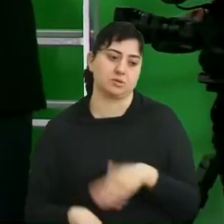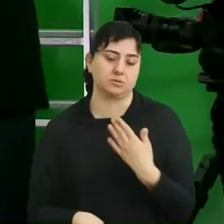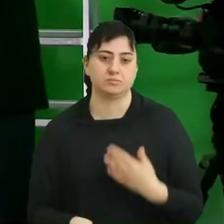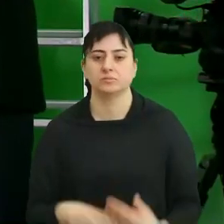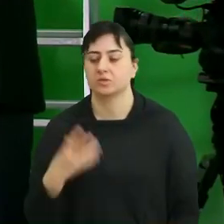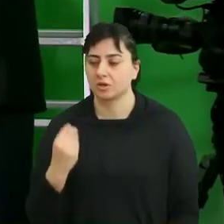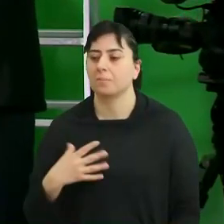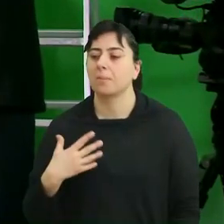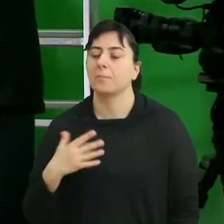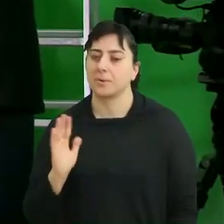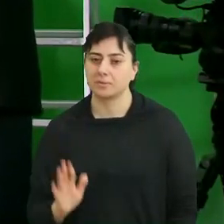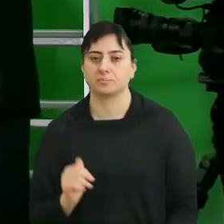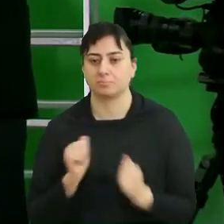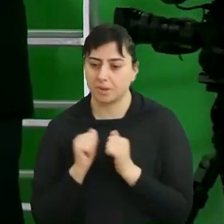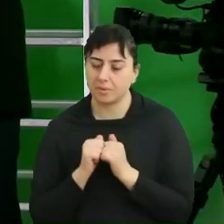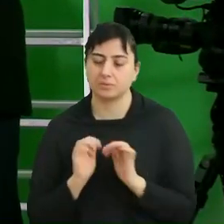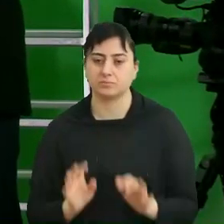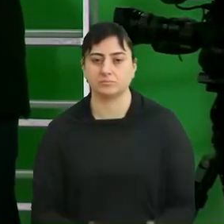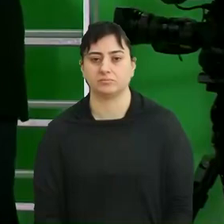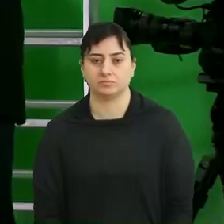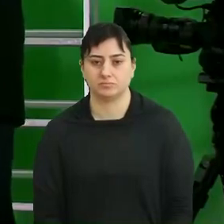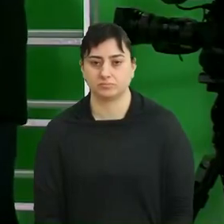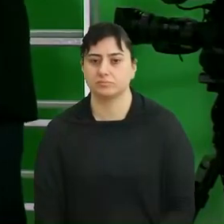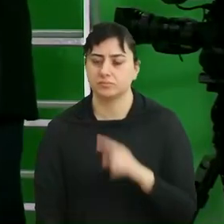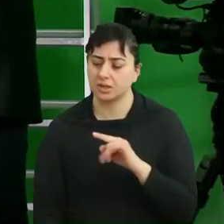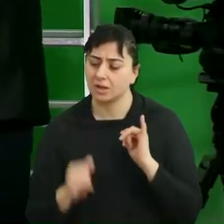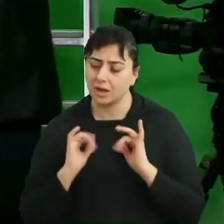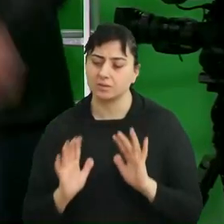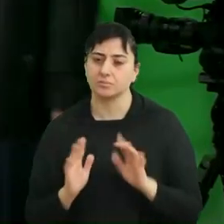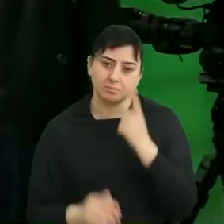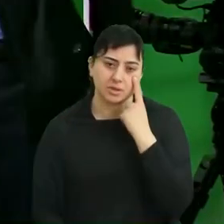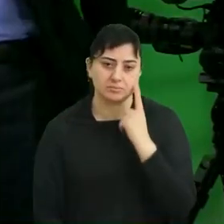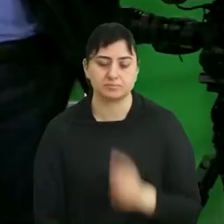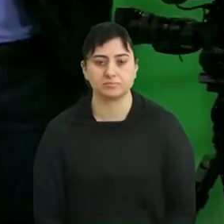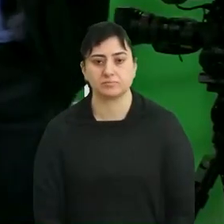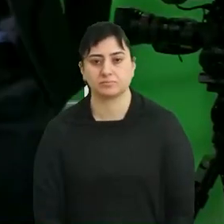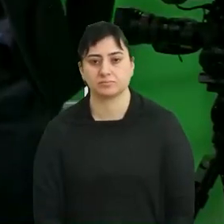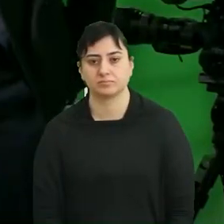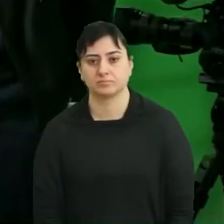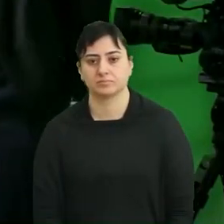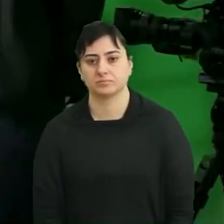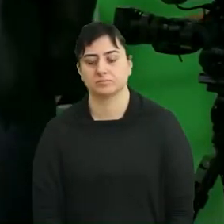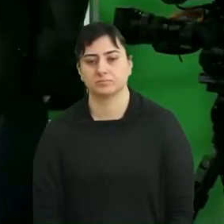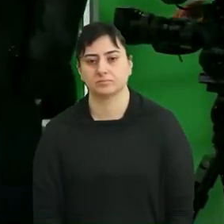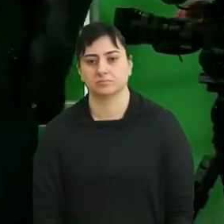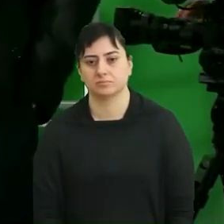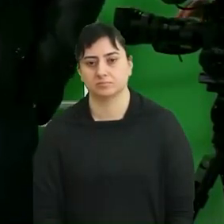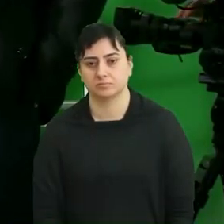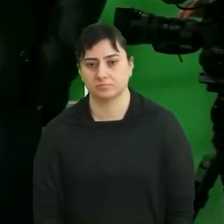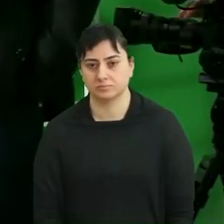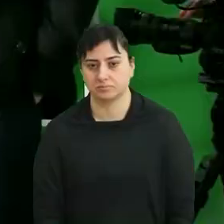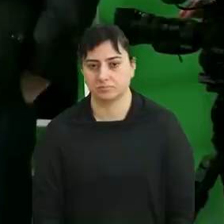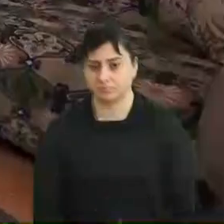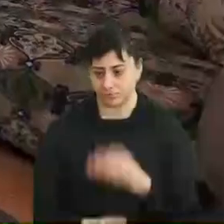tamam mı? Merak etme. Beraber oğlumuza gideriz. Sen sakin ol bir. Dur bakalım. Ay Cibok'cum, babası makyaja ne ihtiyacı var